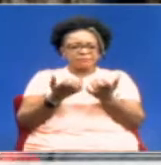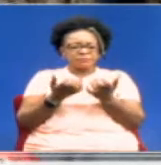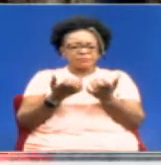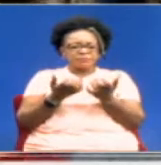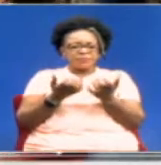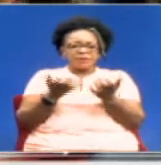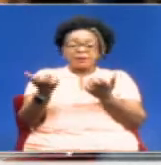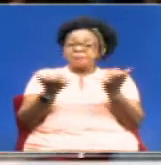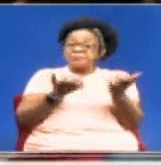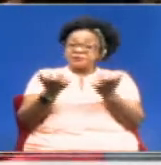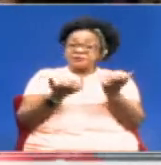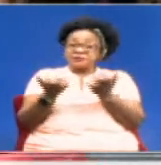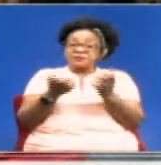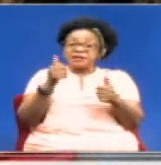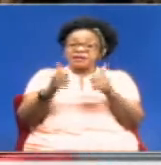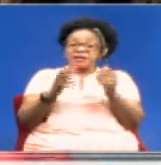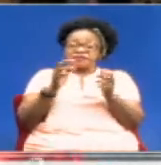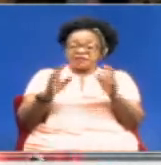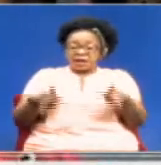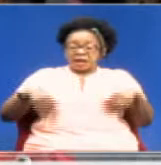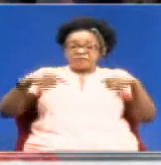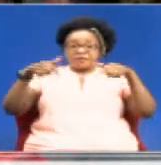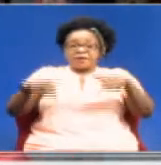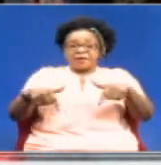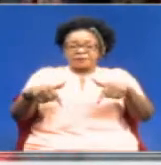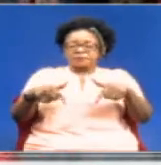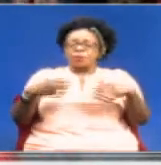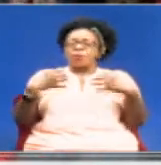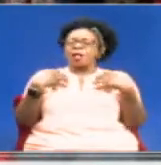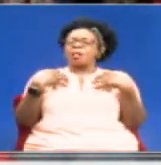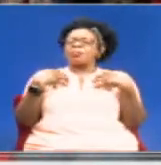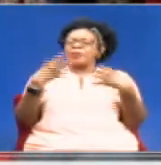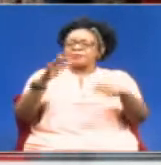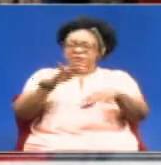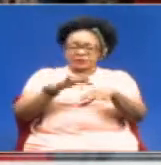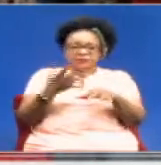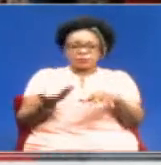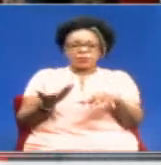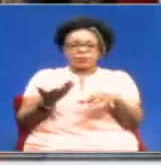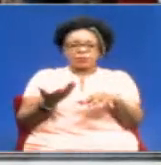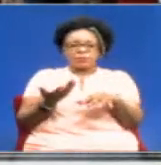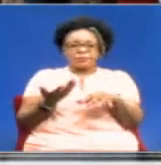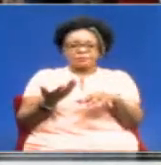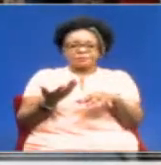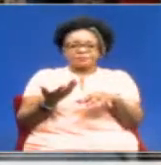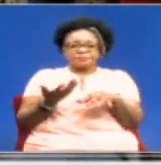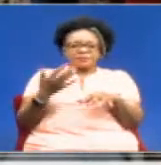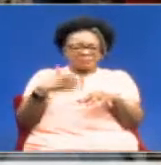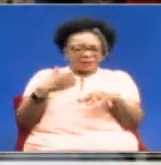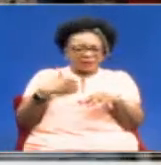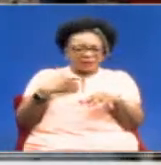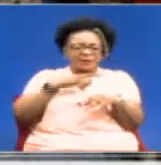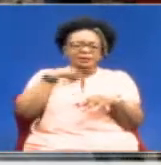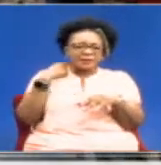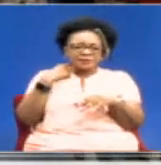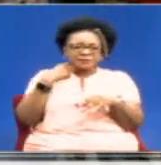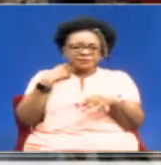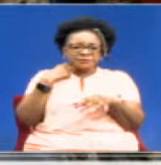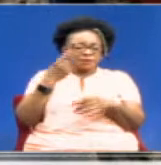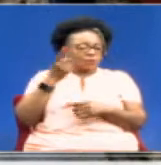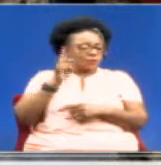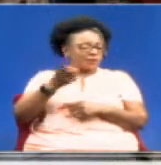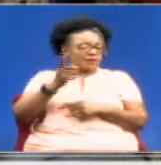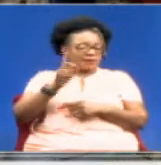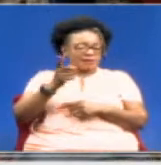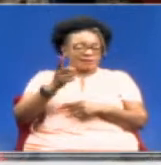kama anakaa kwenye hii kijiji siwezi mugusa. Yeye ni sonko, nitakumguza namna gani? Nikajipigisha kisu ni uawe. Wewe usinilete hiyo